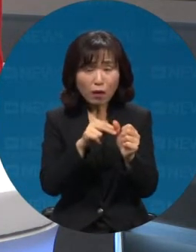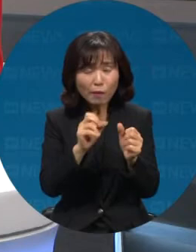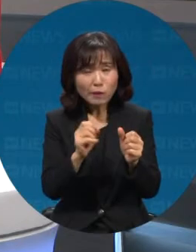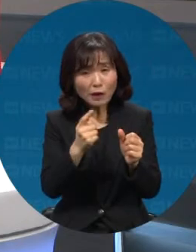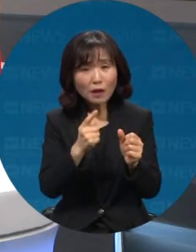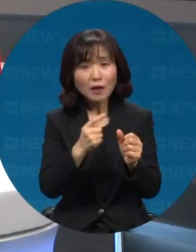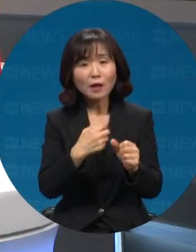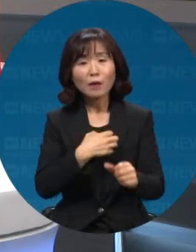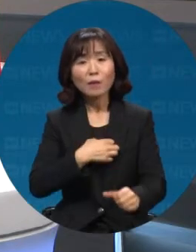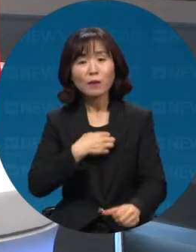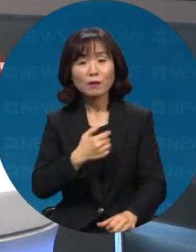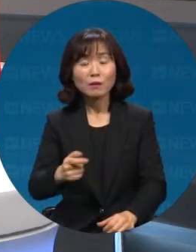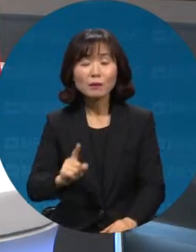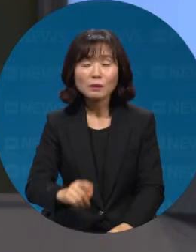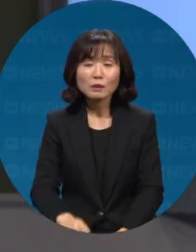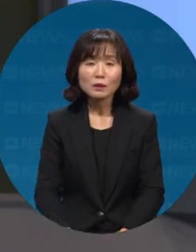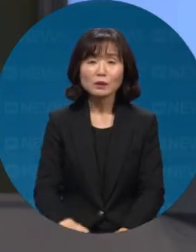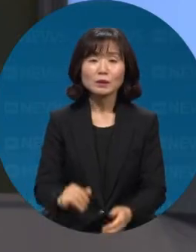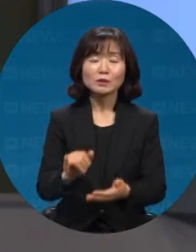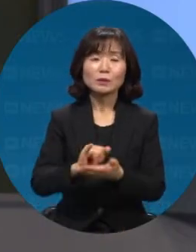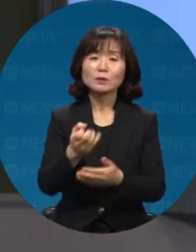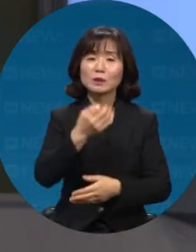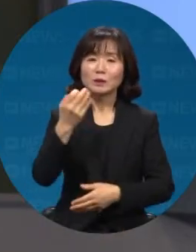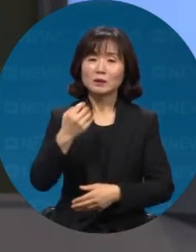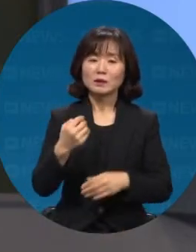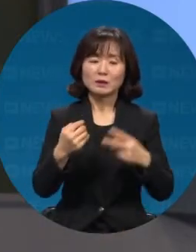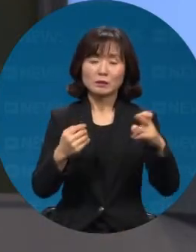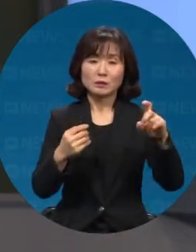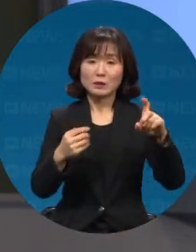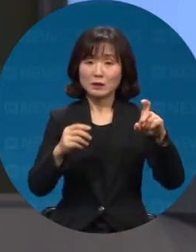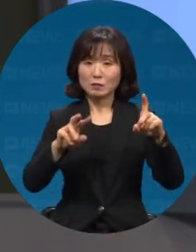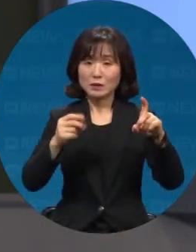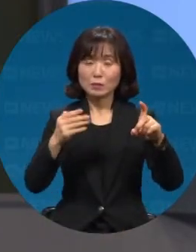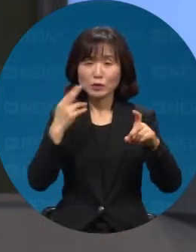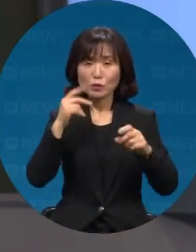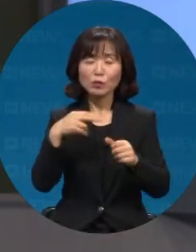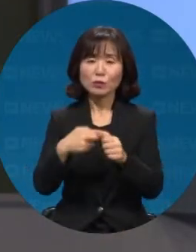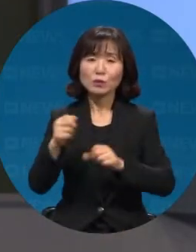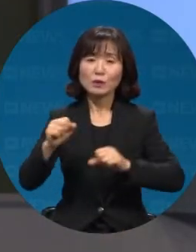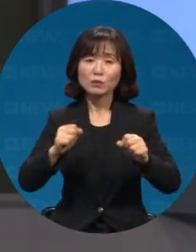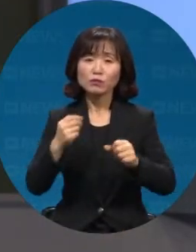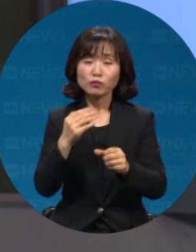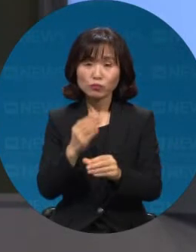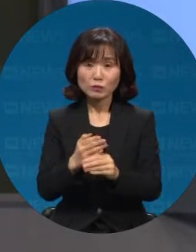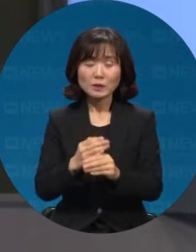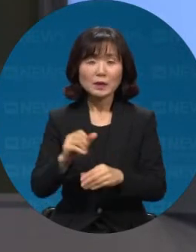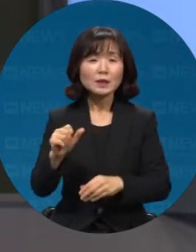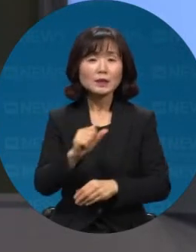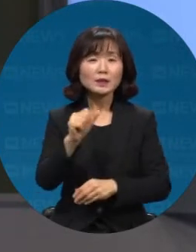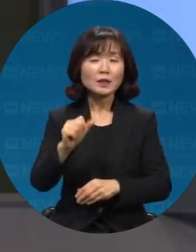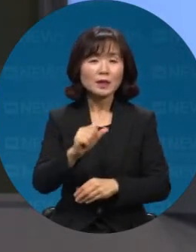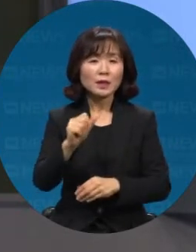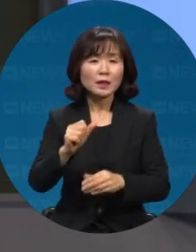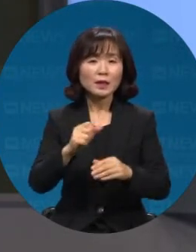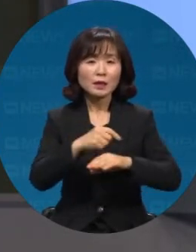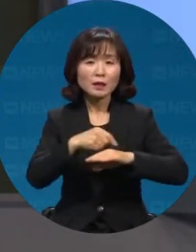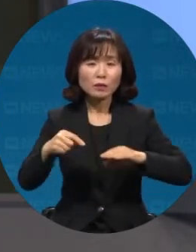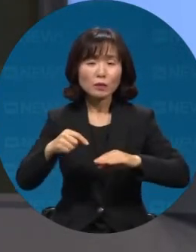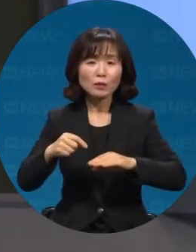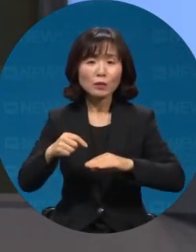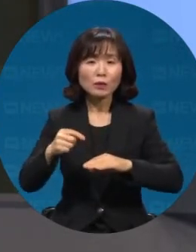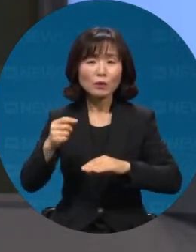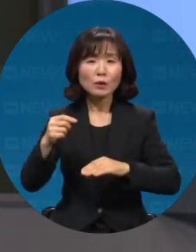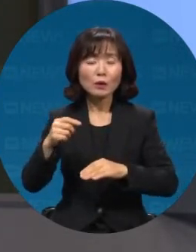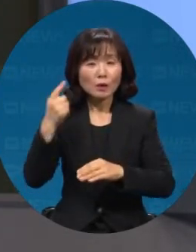있어요 그렇습니다 유혹 타임스 는 지난달 28일 미국에서 교수로 활동하는 한 아시아계 과학자 의 간첩 관련